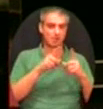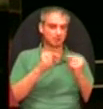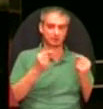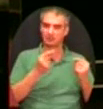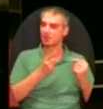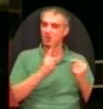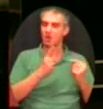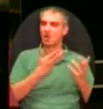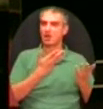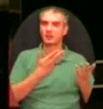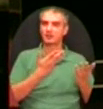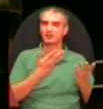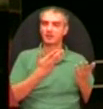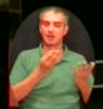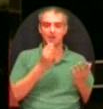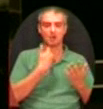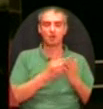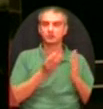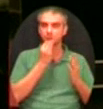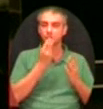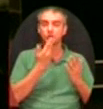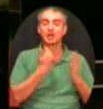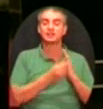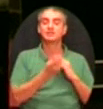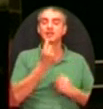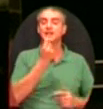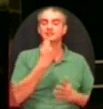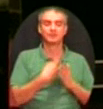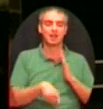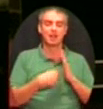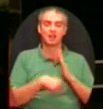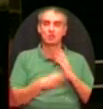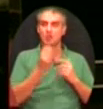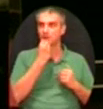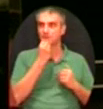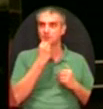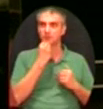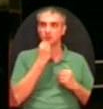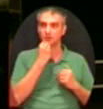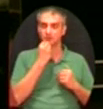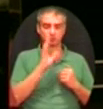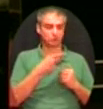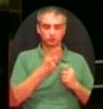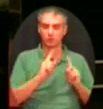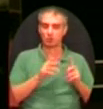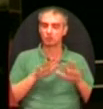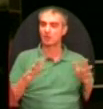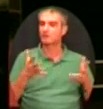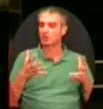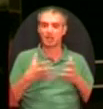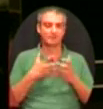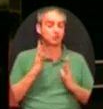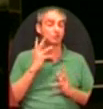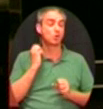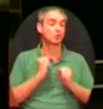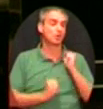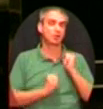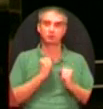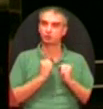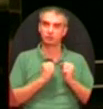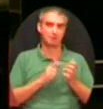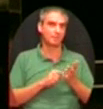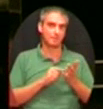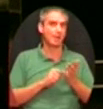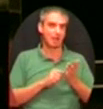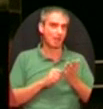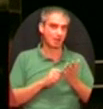לא את החוסר במזון, את החוסר בכסף לקנות מזון. יש שם תופעות חברתיות קשות מאוד